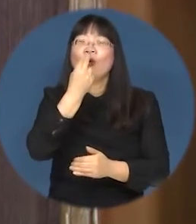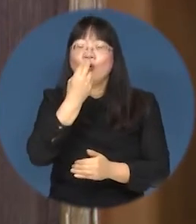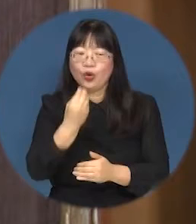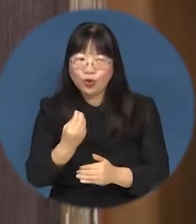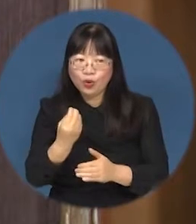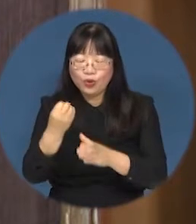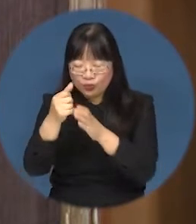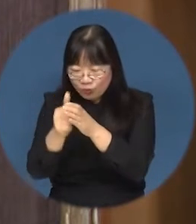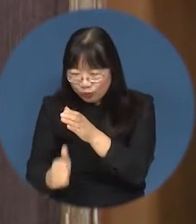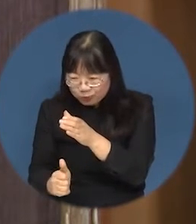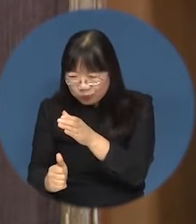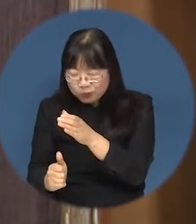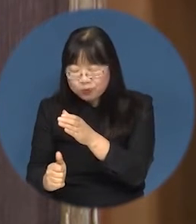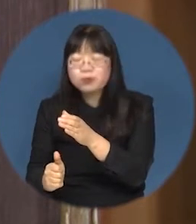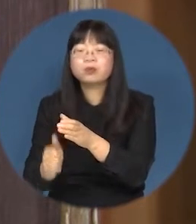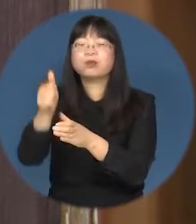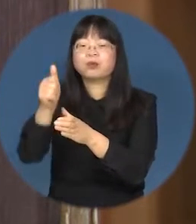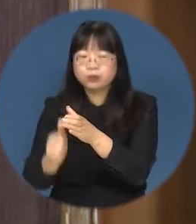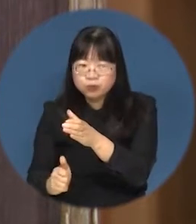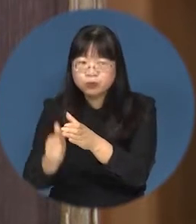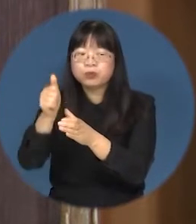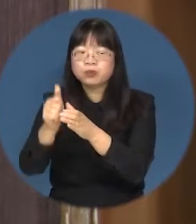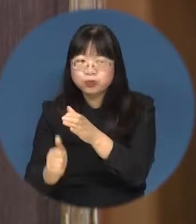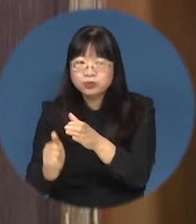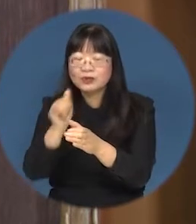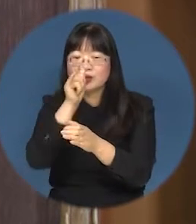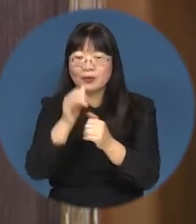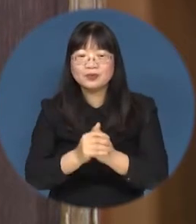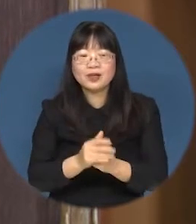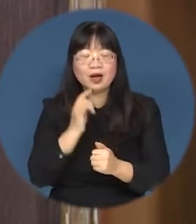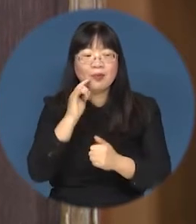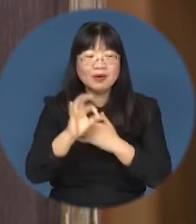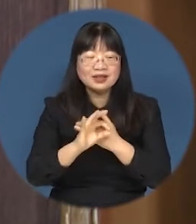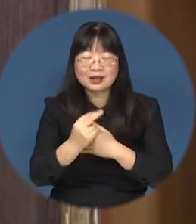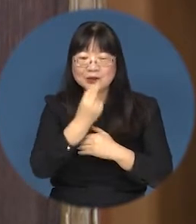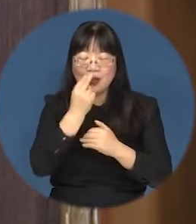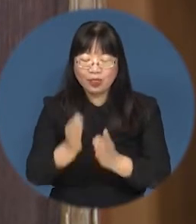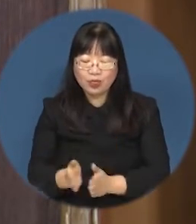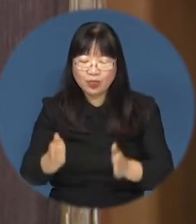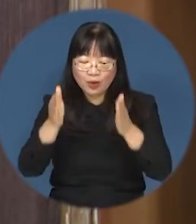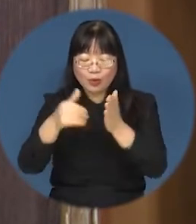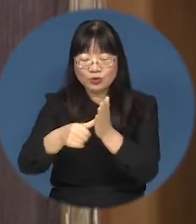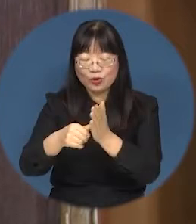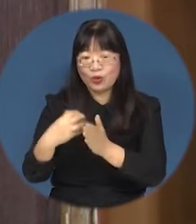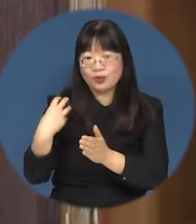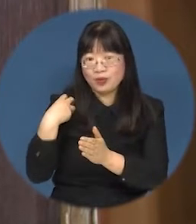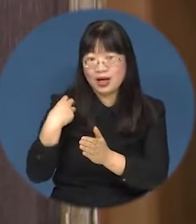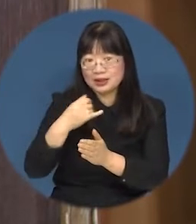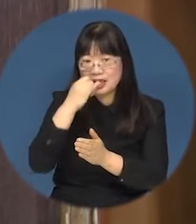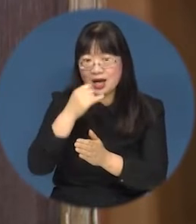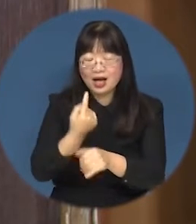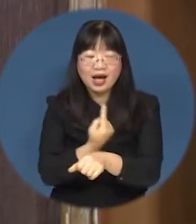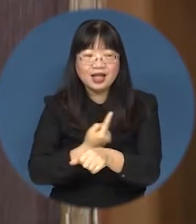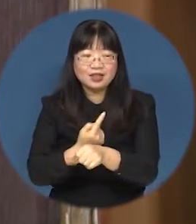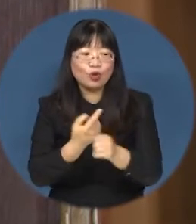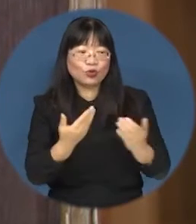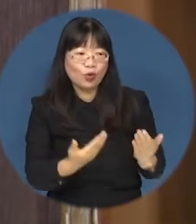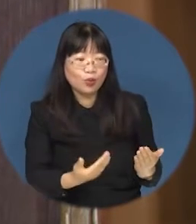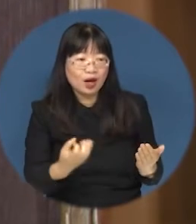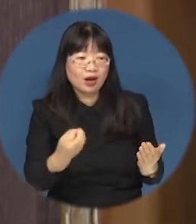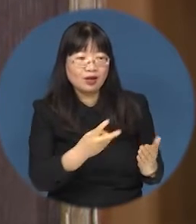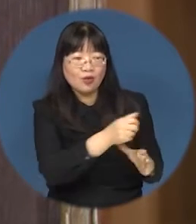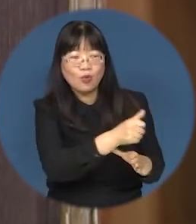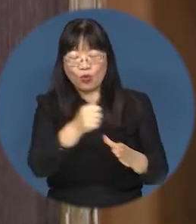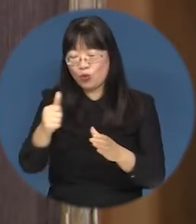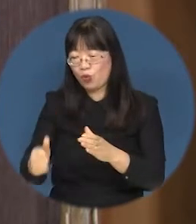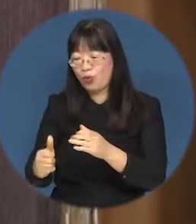또 내려가고. 네, 그렇게. 다, 스쿠버 다이빙 장비를 사용하면은 한 시간을 쉬었다가 다시 들어가야 되거든요.